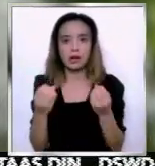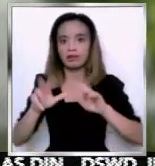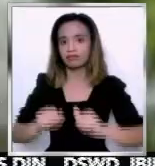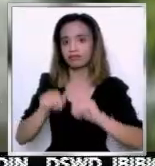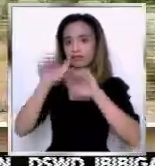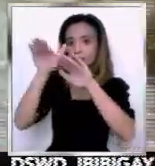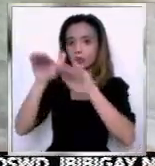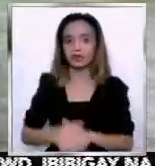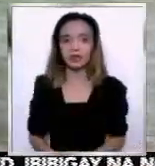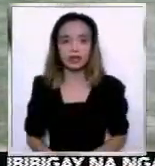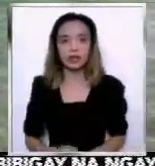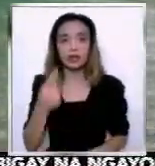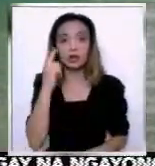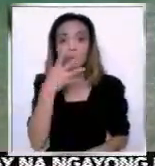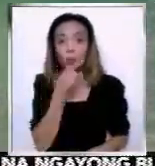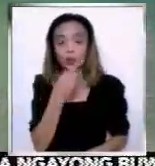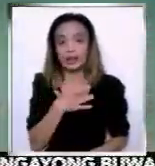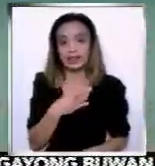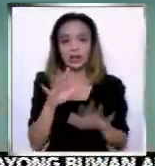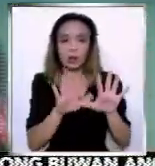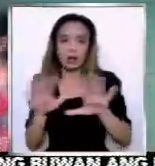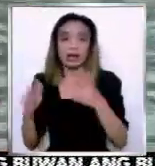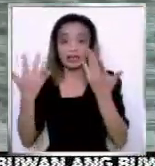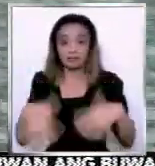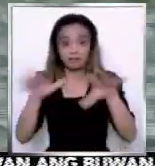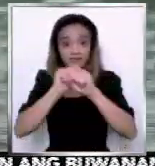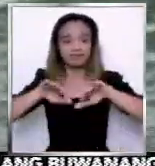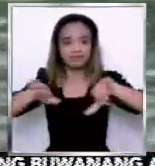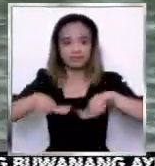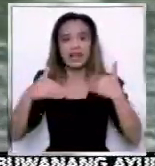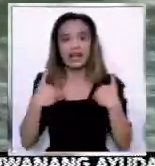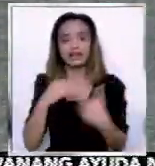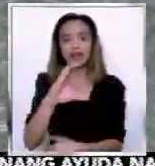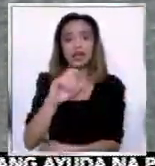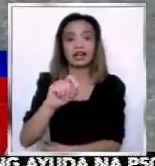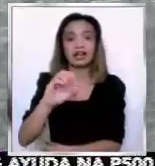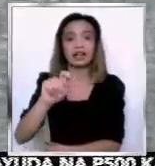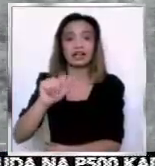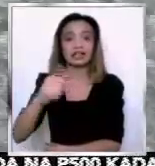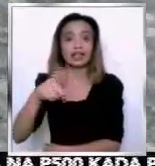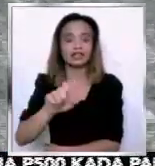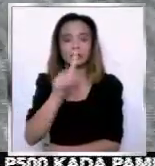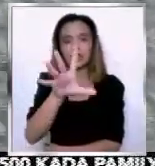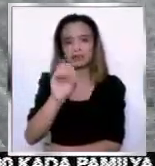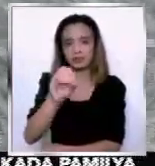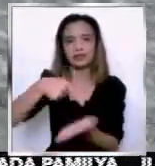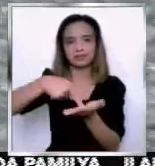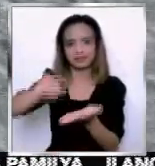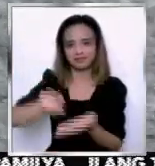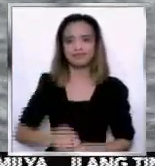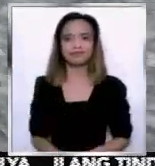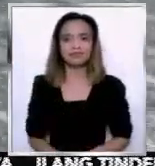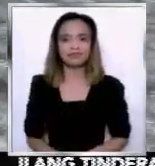sa mga bet ang chill pagkatapos lumangoy, may cottage for 150 pesos. Jamie Santos, Nakatutok,